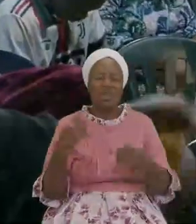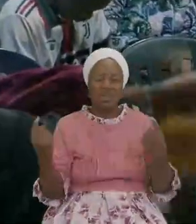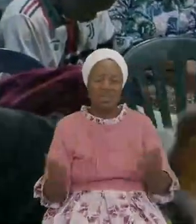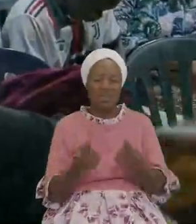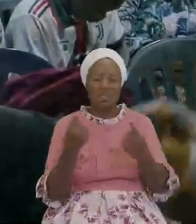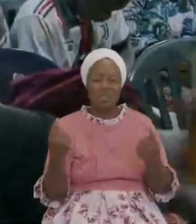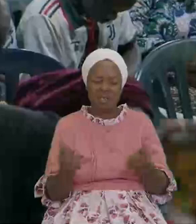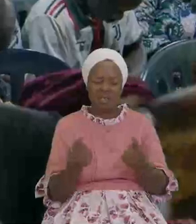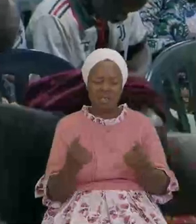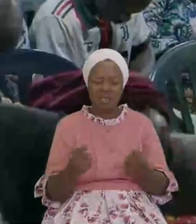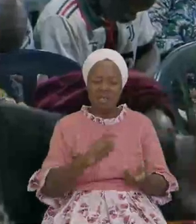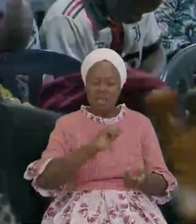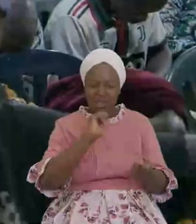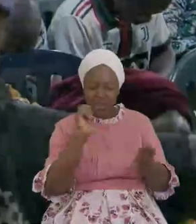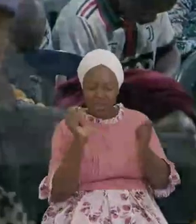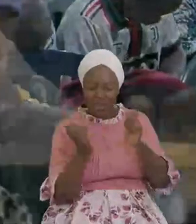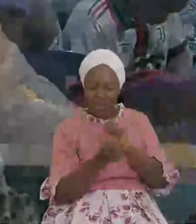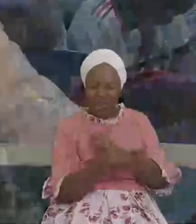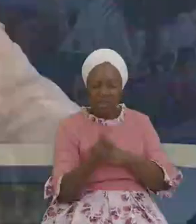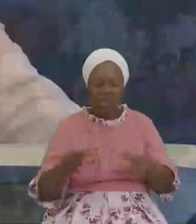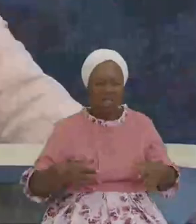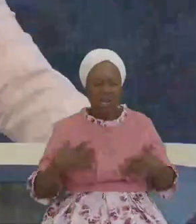Seigneur, pardonne leurs péchés.